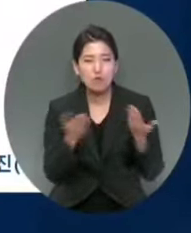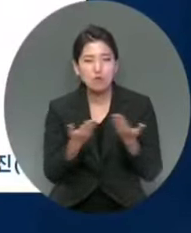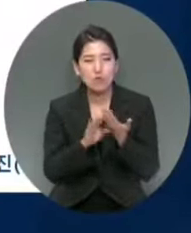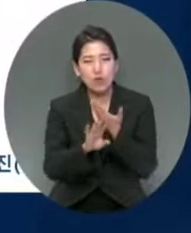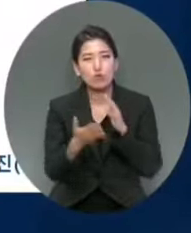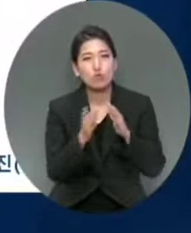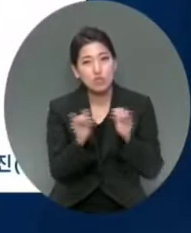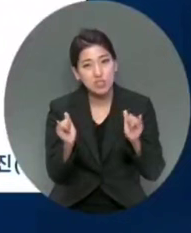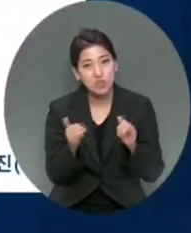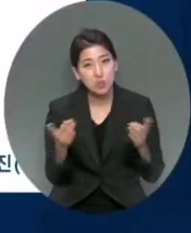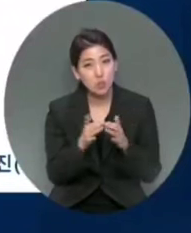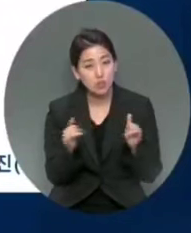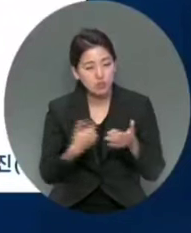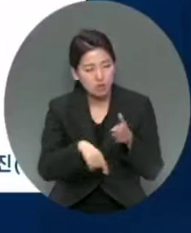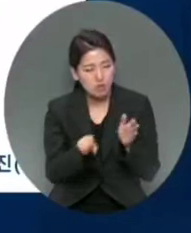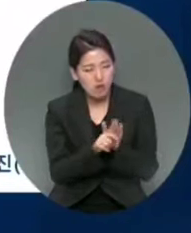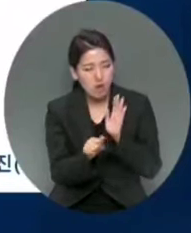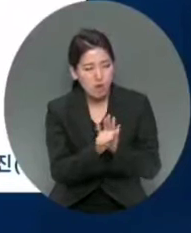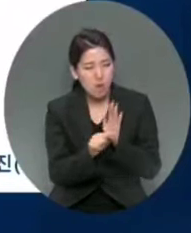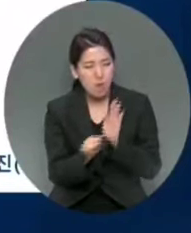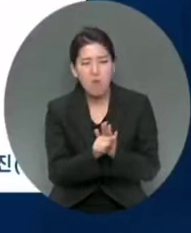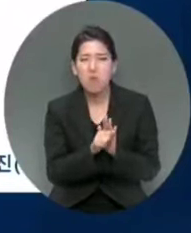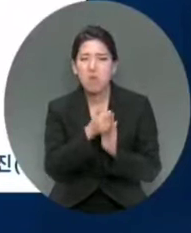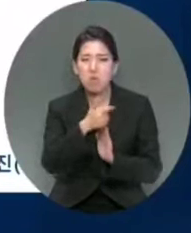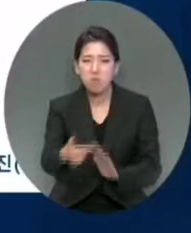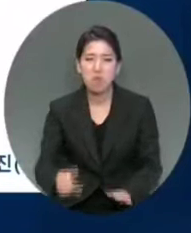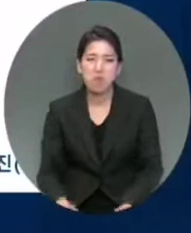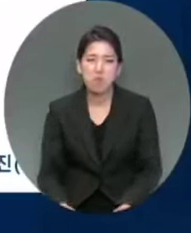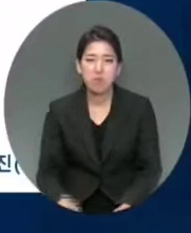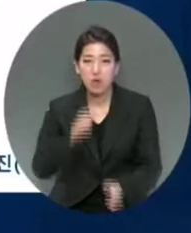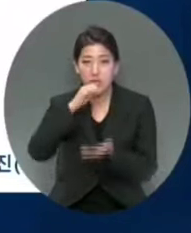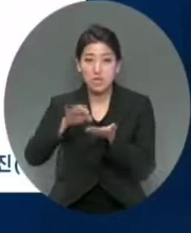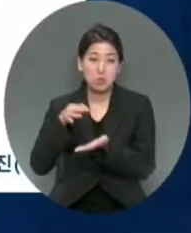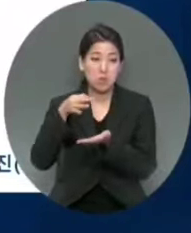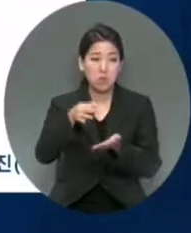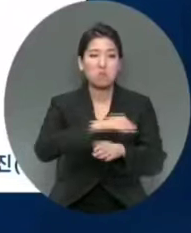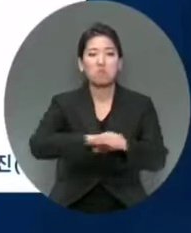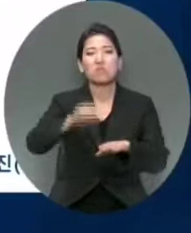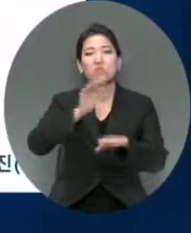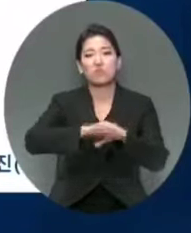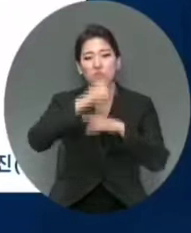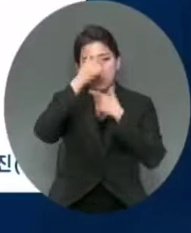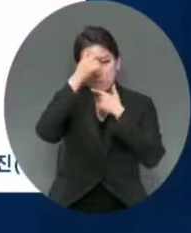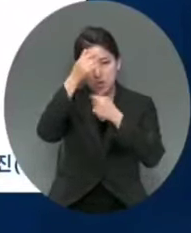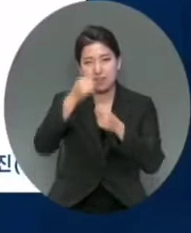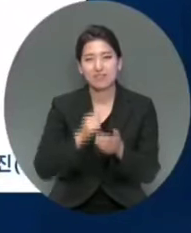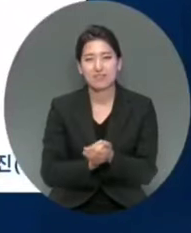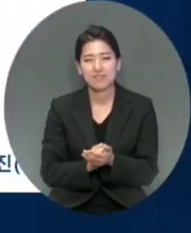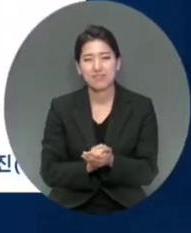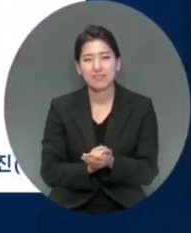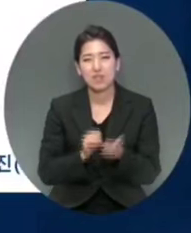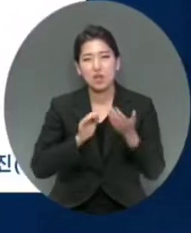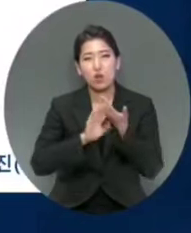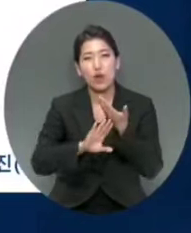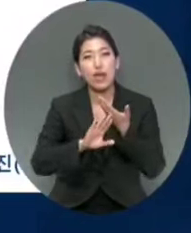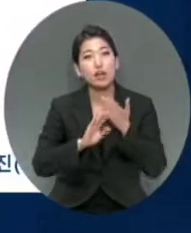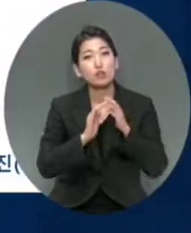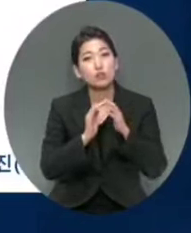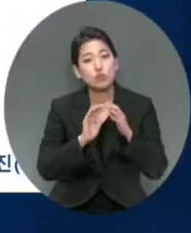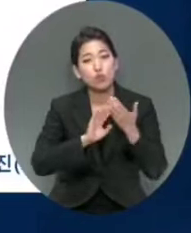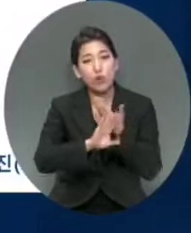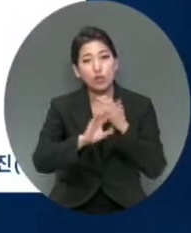수행되기 때문에 필요성이 높고 재정 지원 규모도 적정하며 외국인 노동자들의 인권 보호를 지원하는 기능을